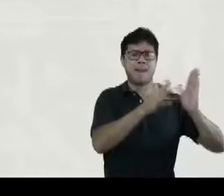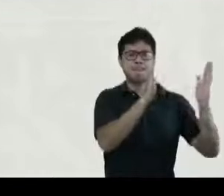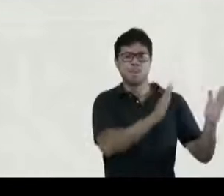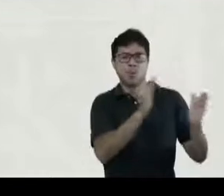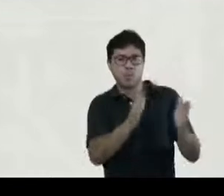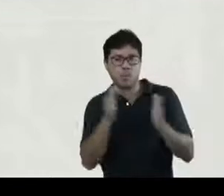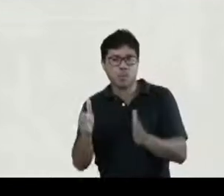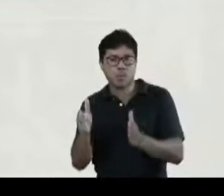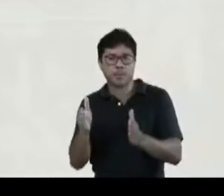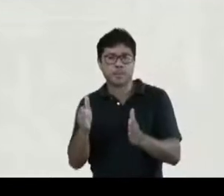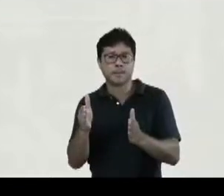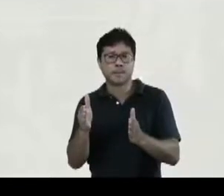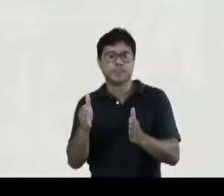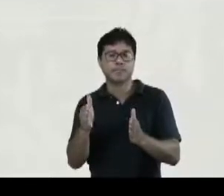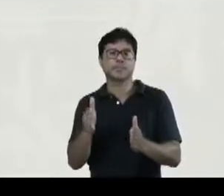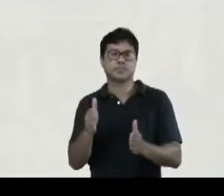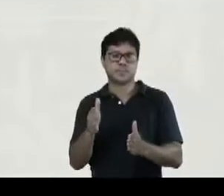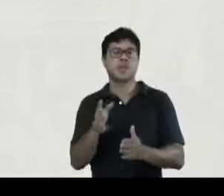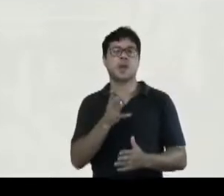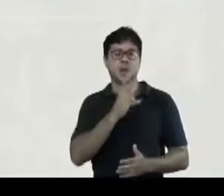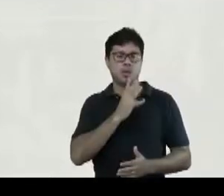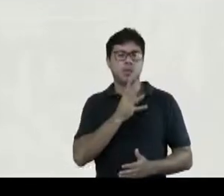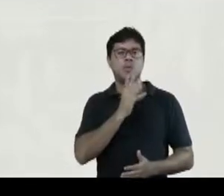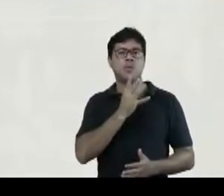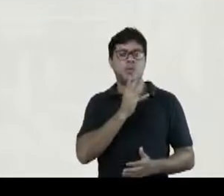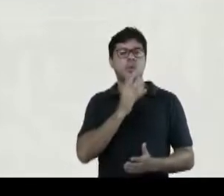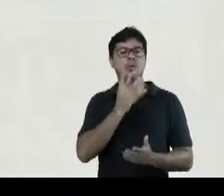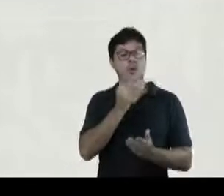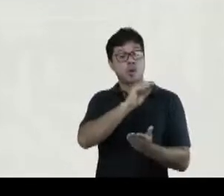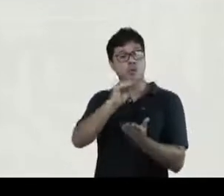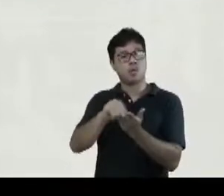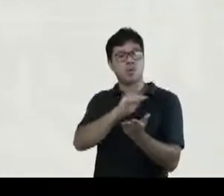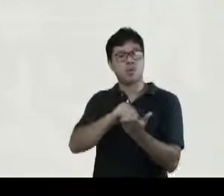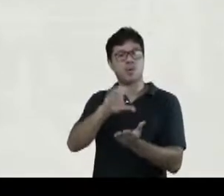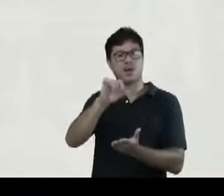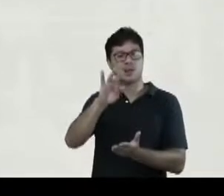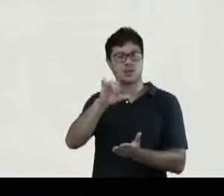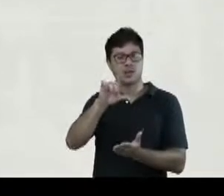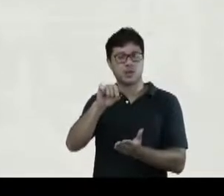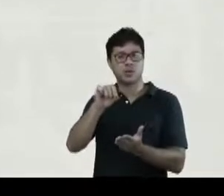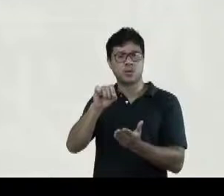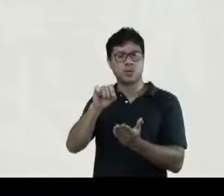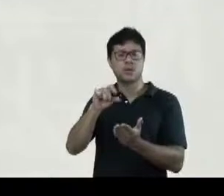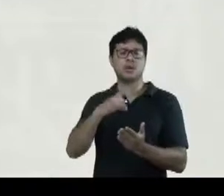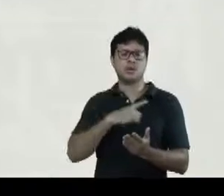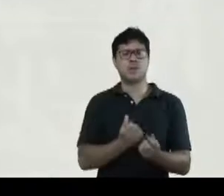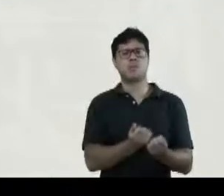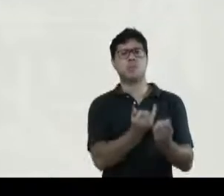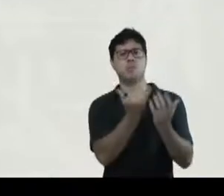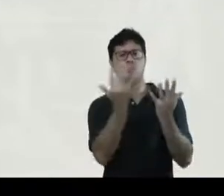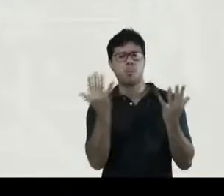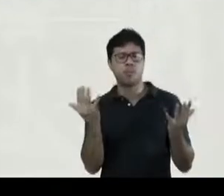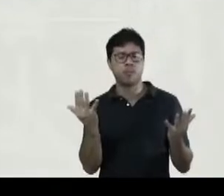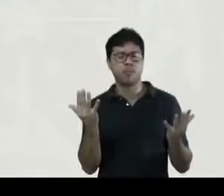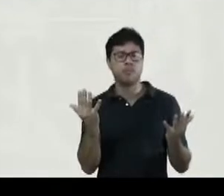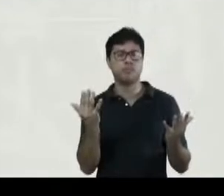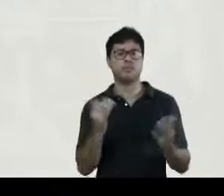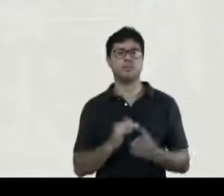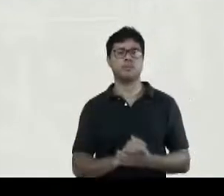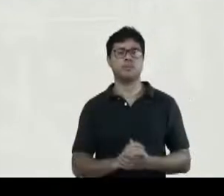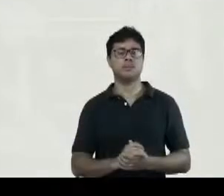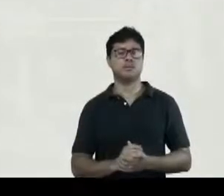mehr. Bislang manchmal verborgene, aber sehr nützliche und durchaus